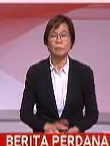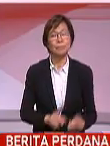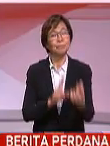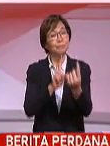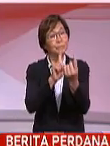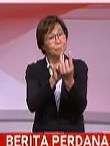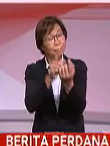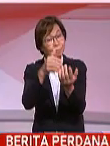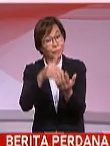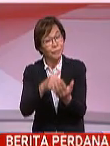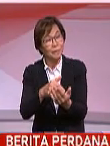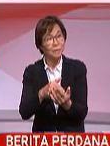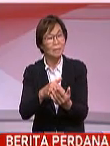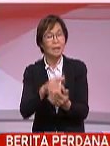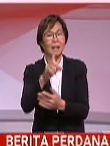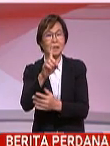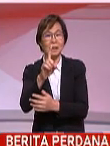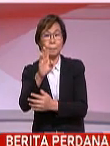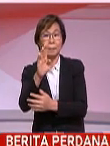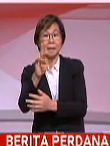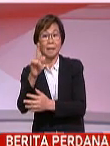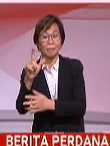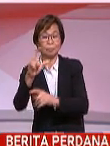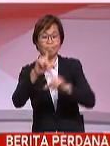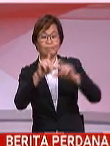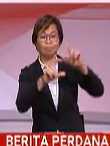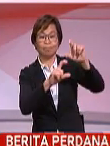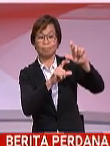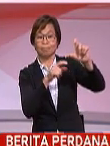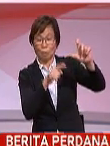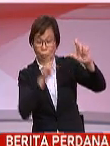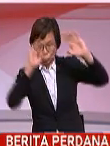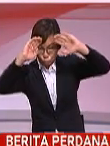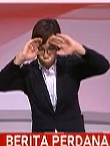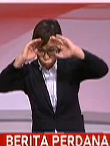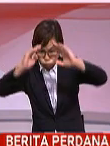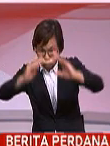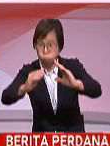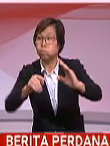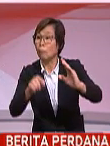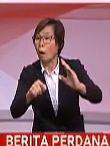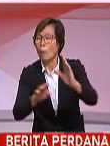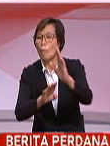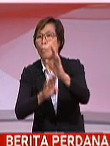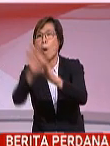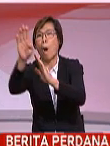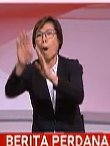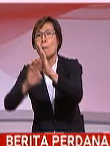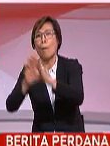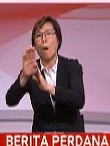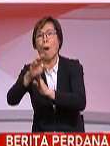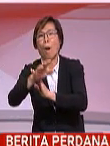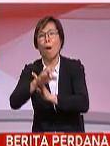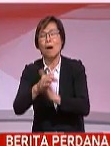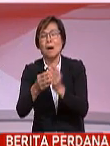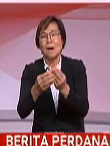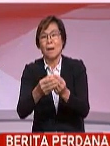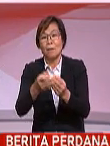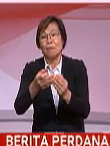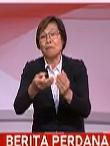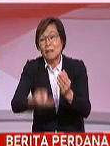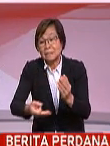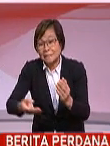bersua kembali. Dewan Bandaraya Kuala Lumpur DBKL akan memberi tumpuan khusus ke arah membangunkan prasarana tanah rizab